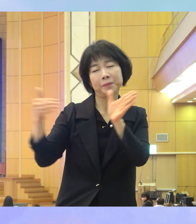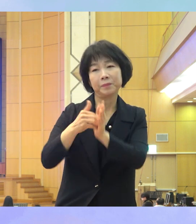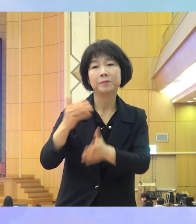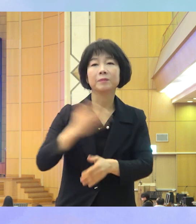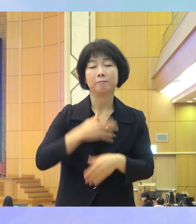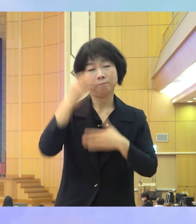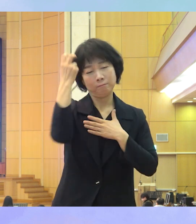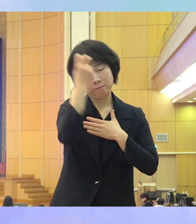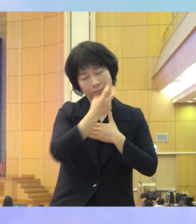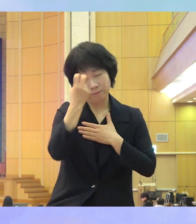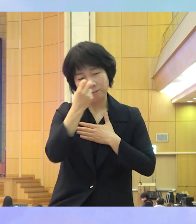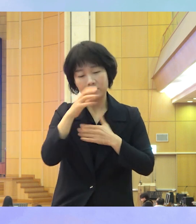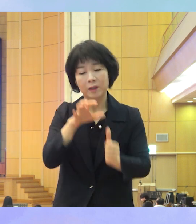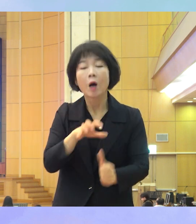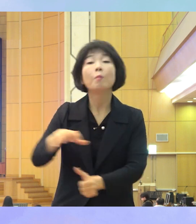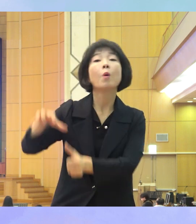나를